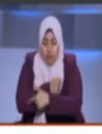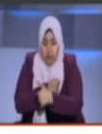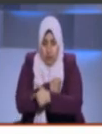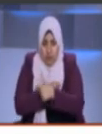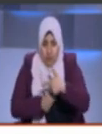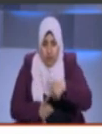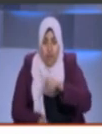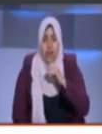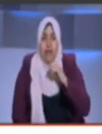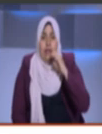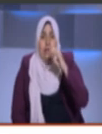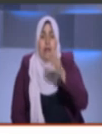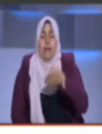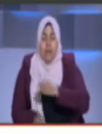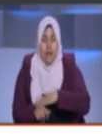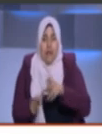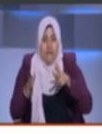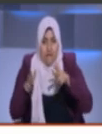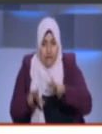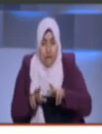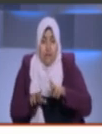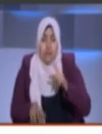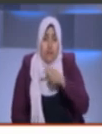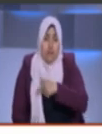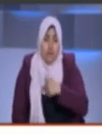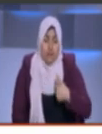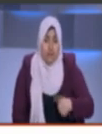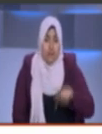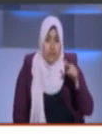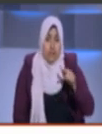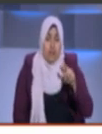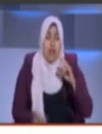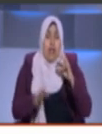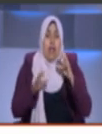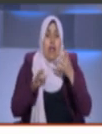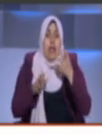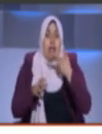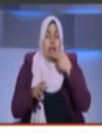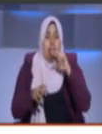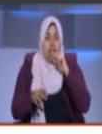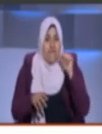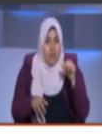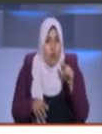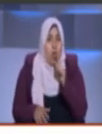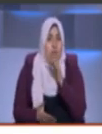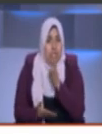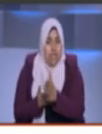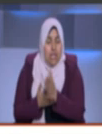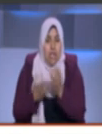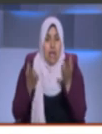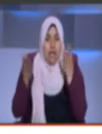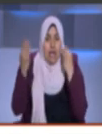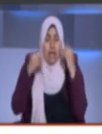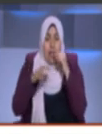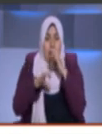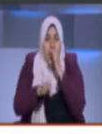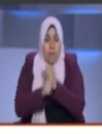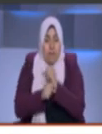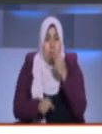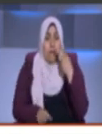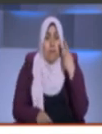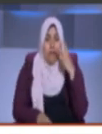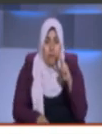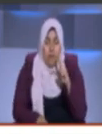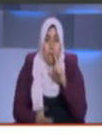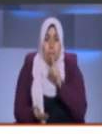على فعلا هل الصين متورطة أم لا، هل الصين تعمدت إخفاء هذا الأمر أم لا.